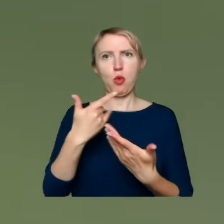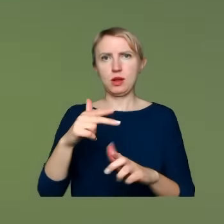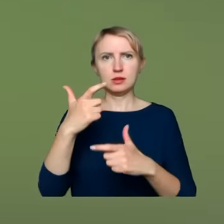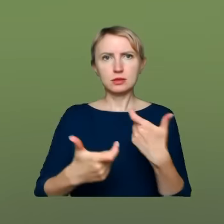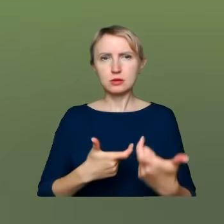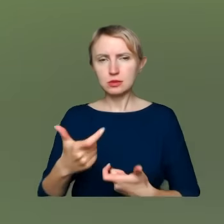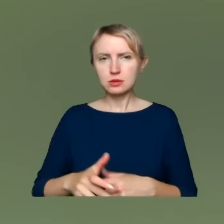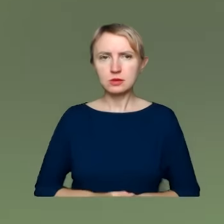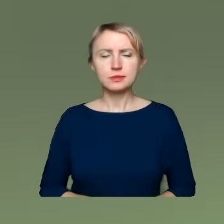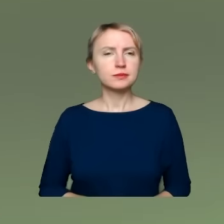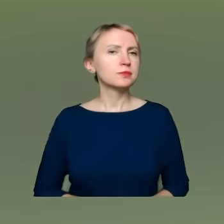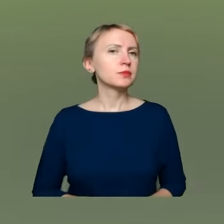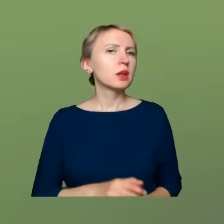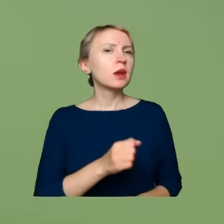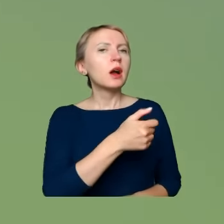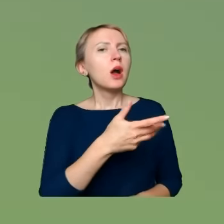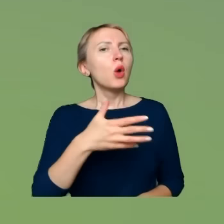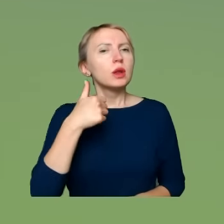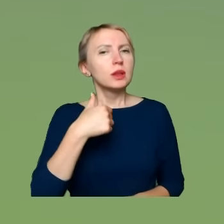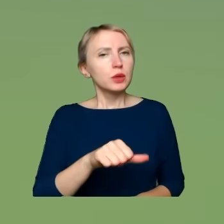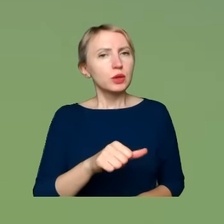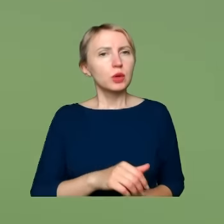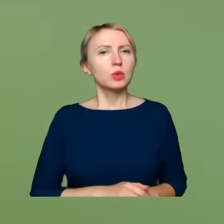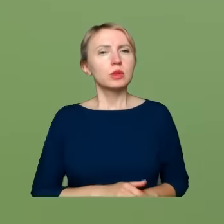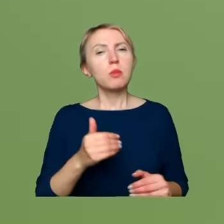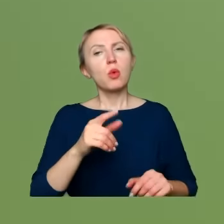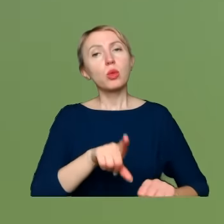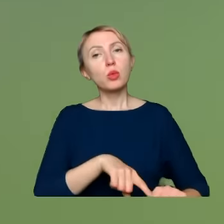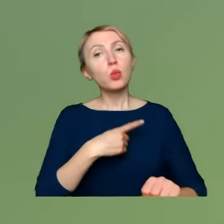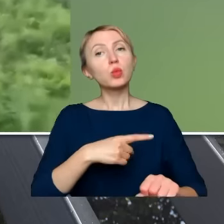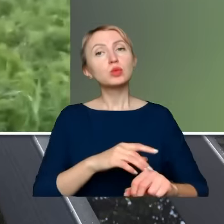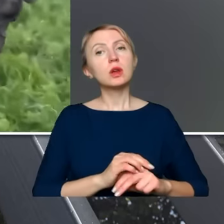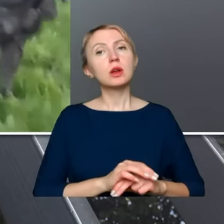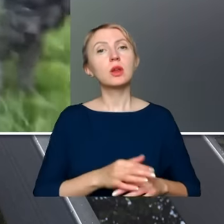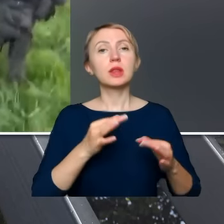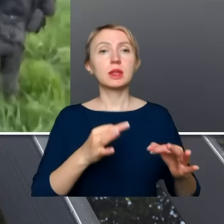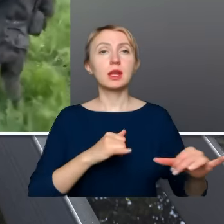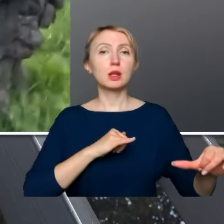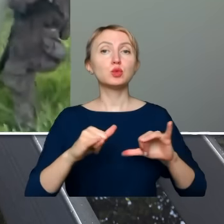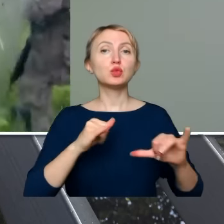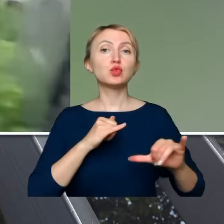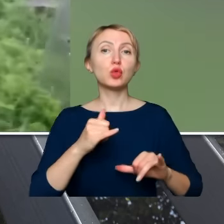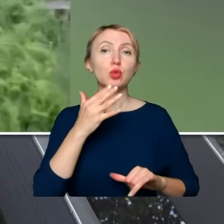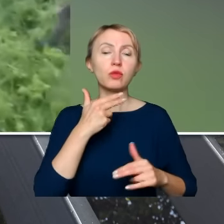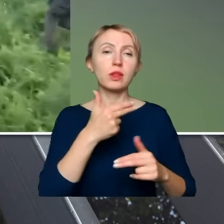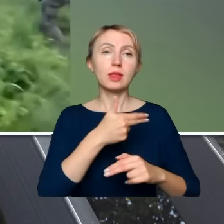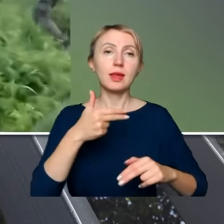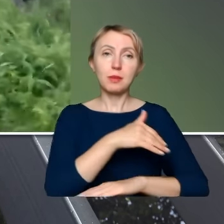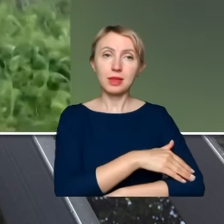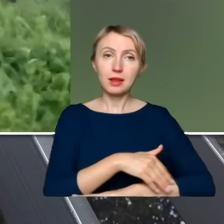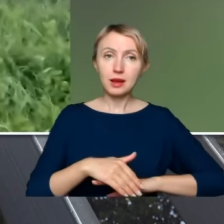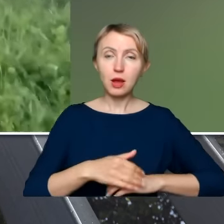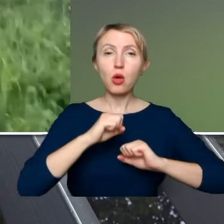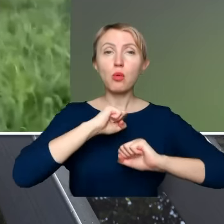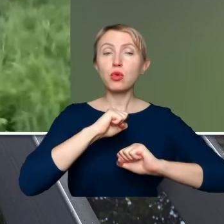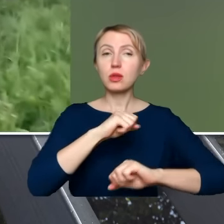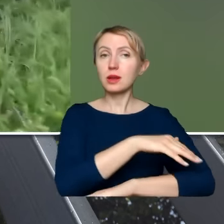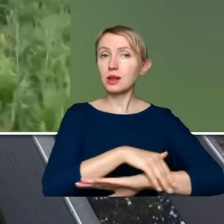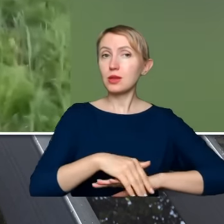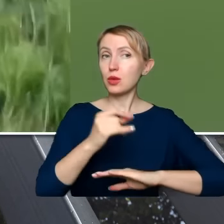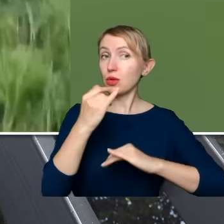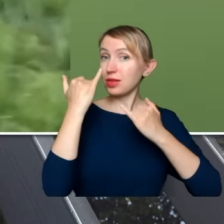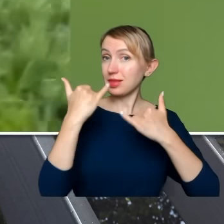Od kilku tygodni, jeśli nie dłużej, narracja obecnego rządu na temat granicy, obrony granicy jest już zupełnie